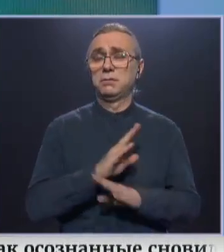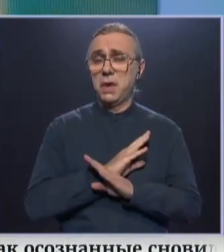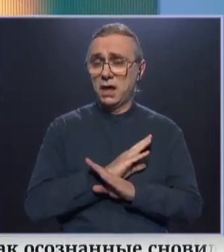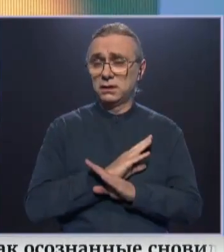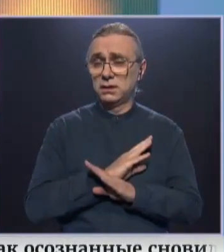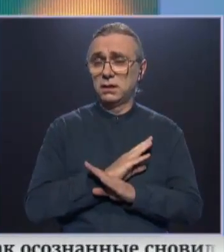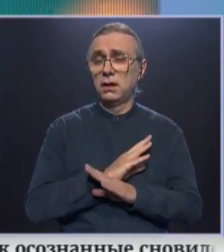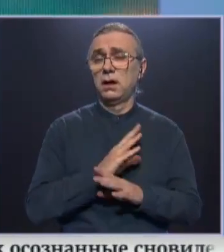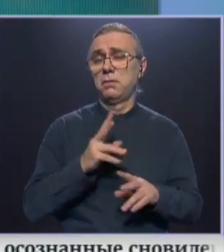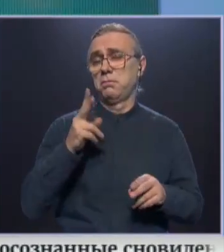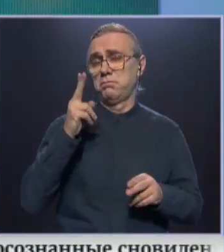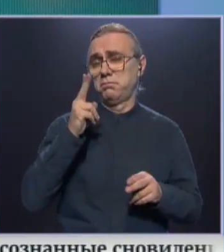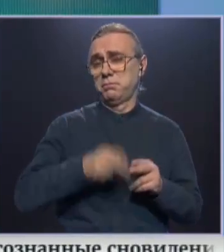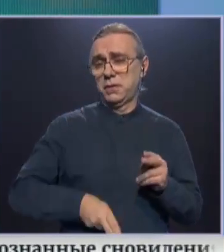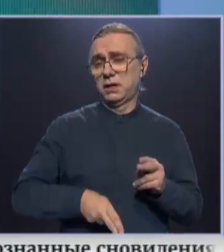не будет.